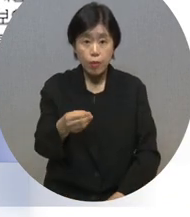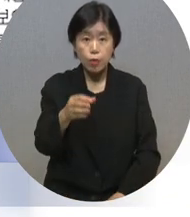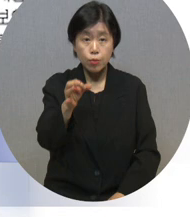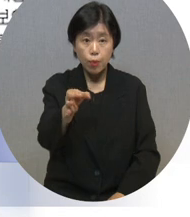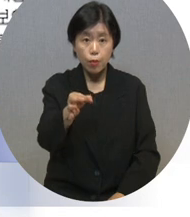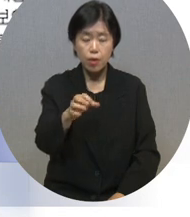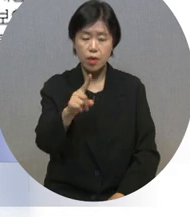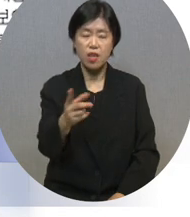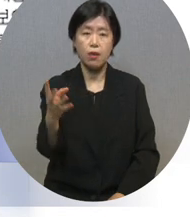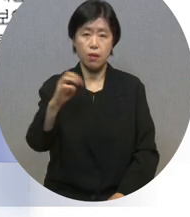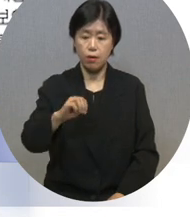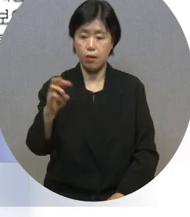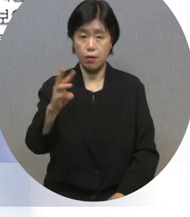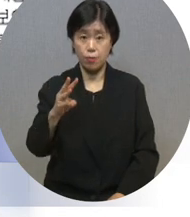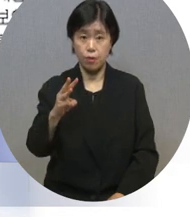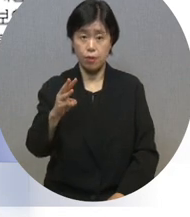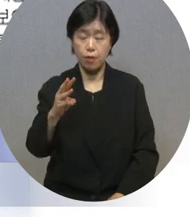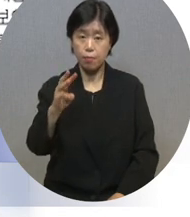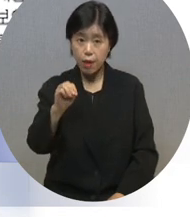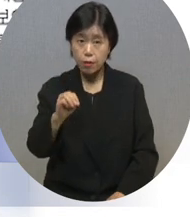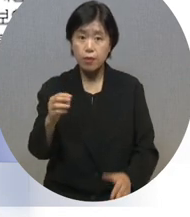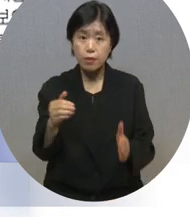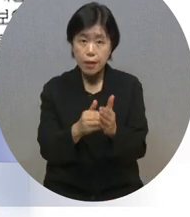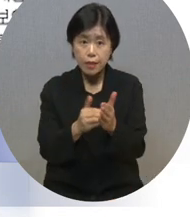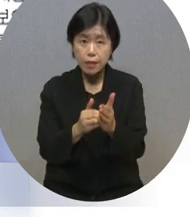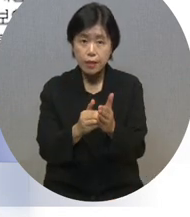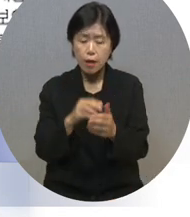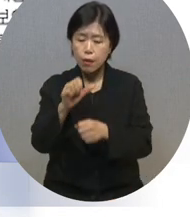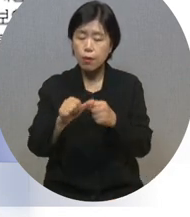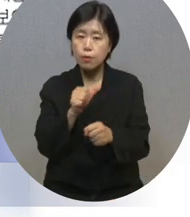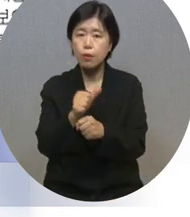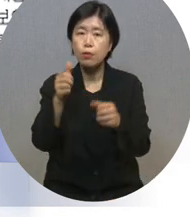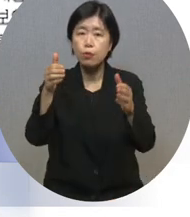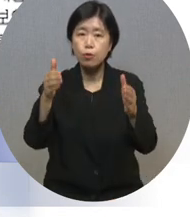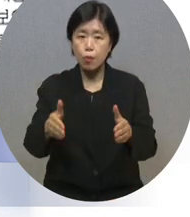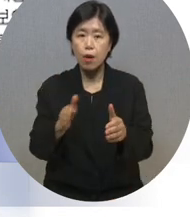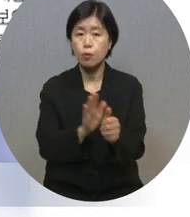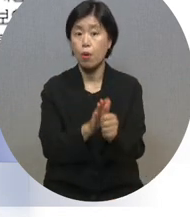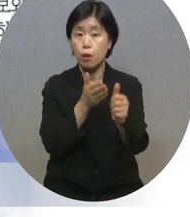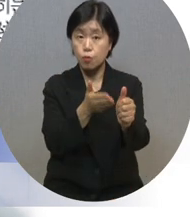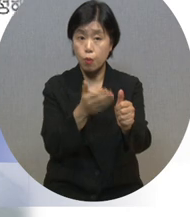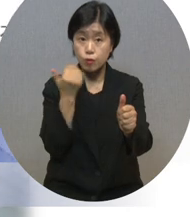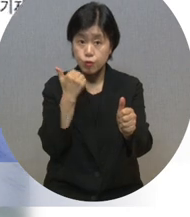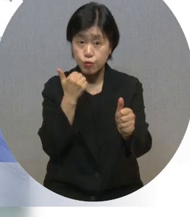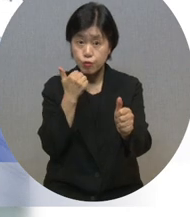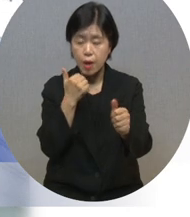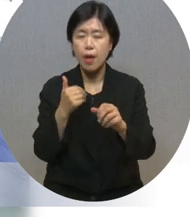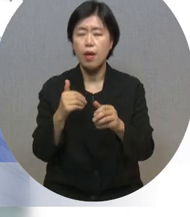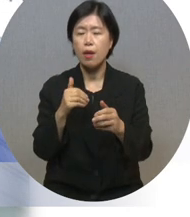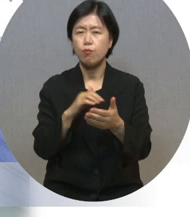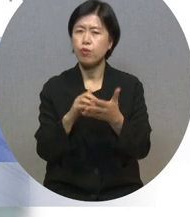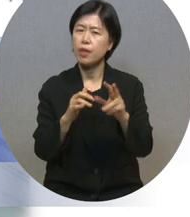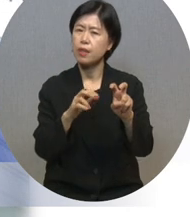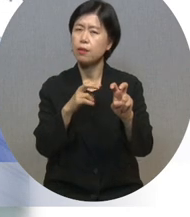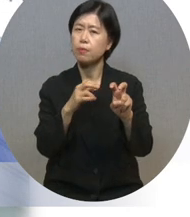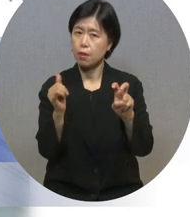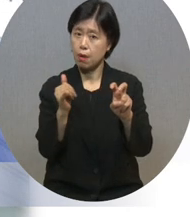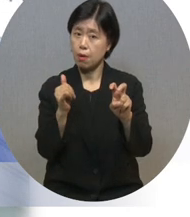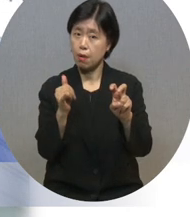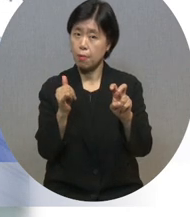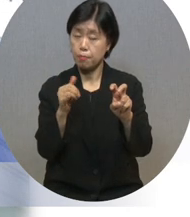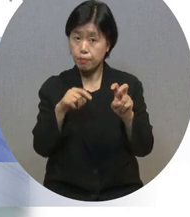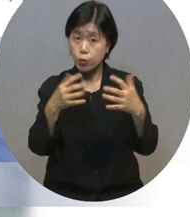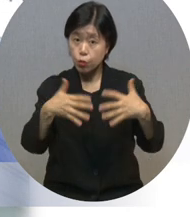원까지 최장 5년 동안 지원하는 사업 대상자 20명을 모집합니다. 신청 자격은 올해